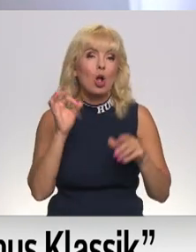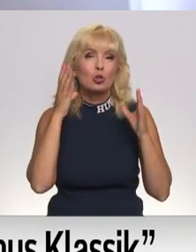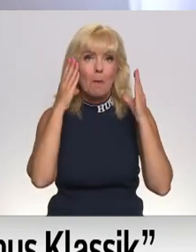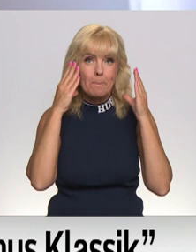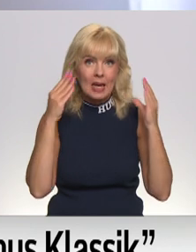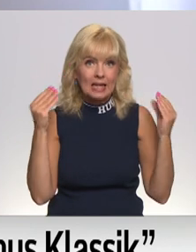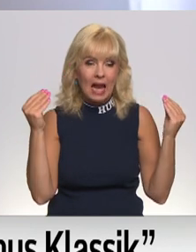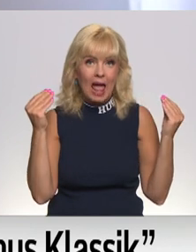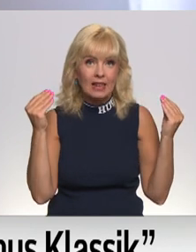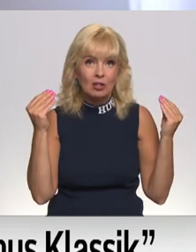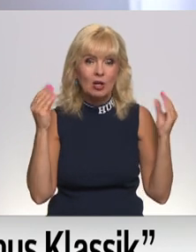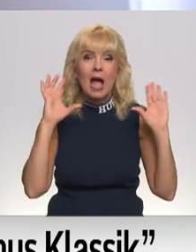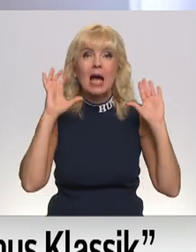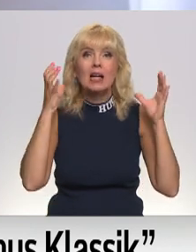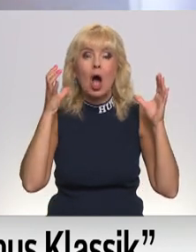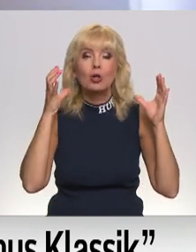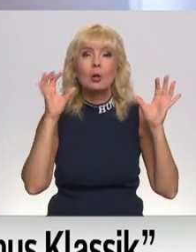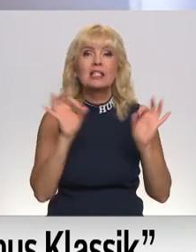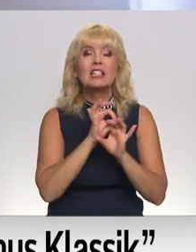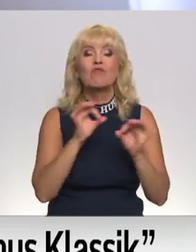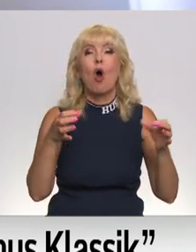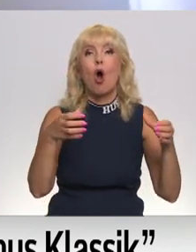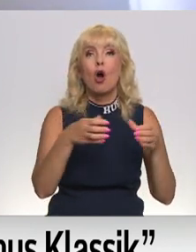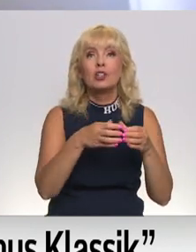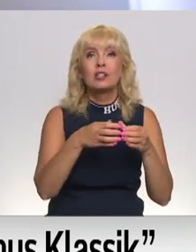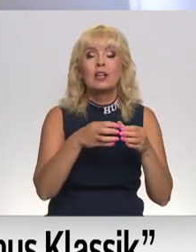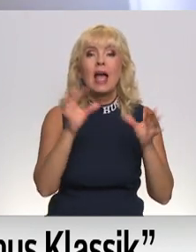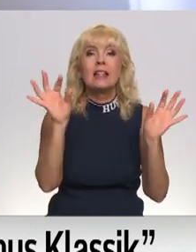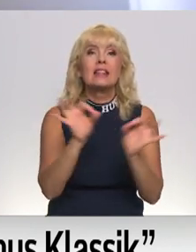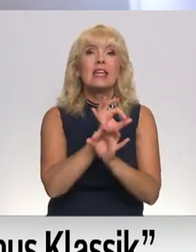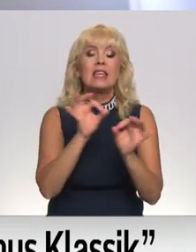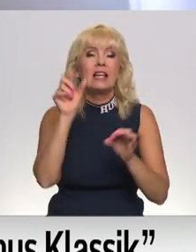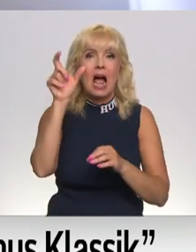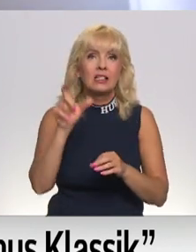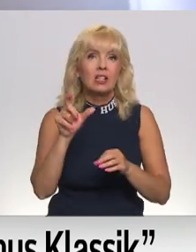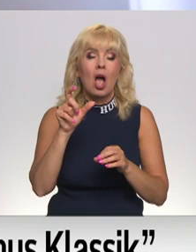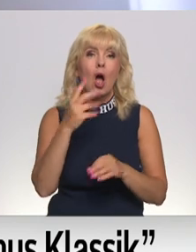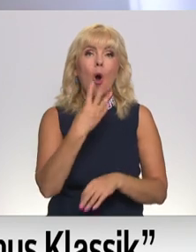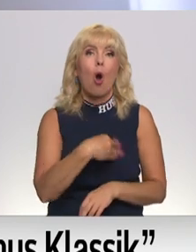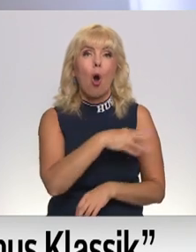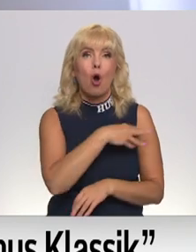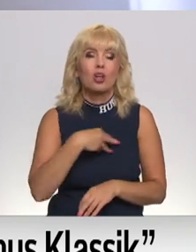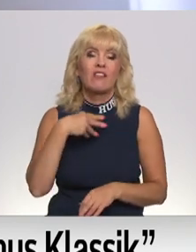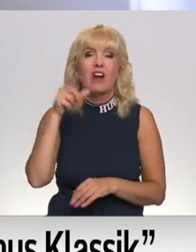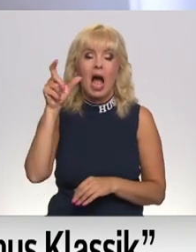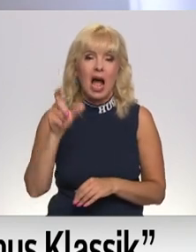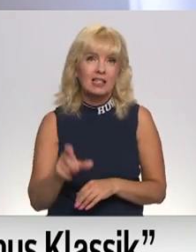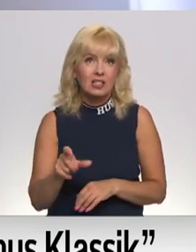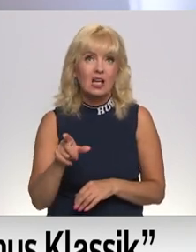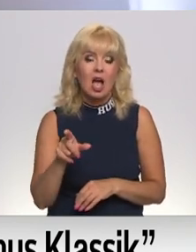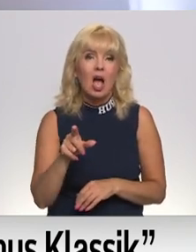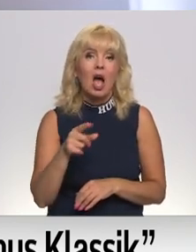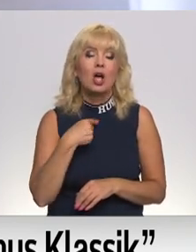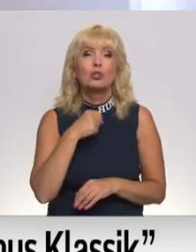Minhenes radio simfoniskais orķestris. Diriģents ir horvāts Ivan Repušičs un